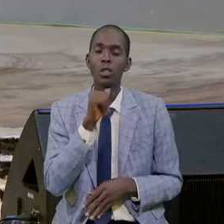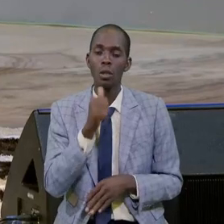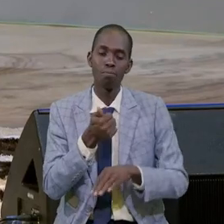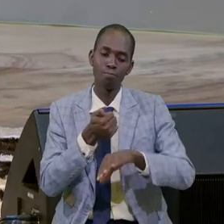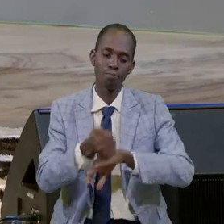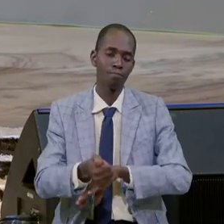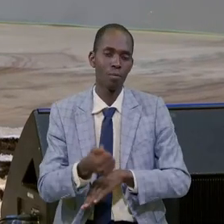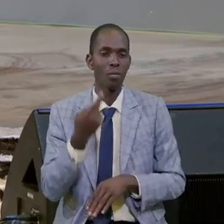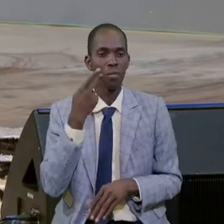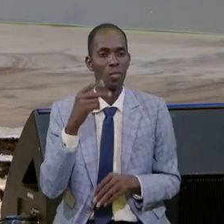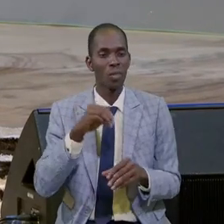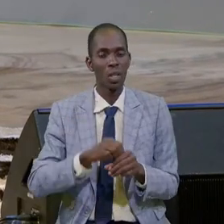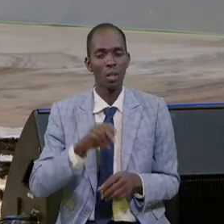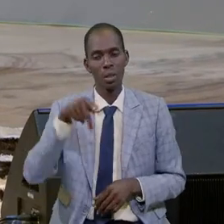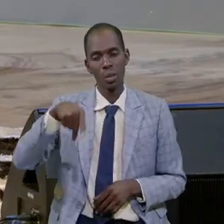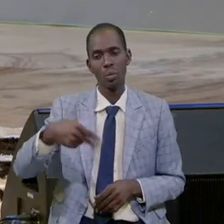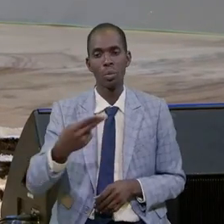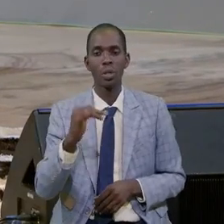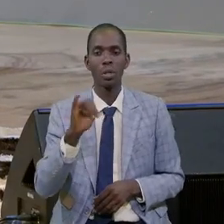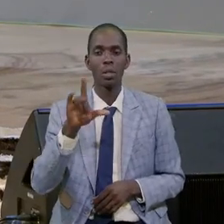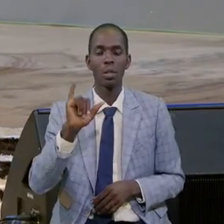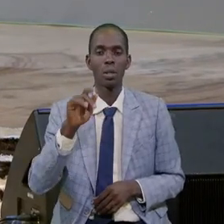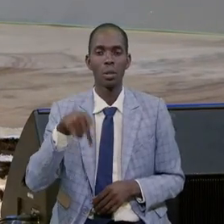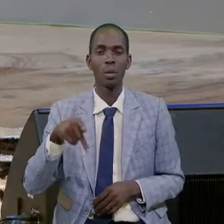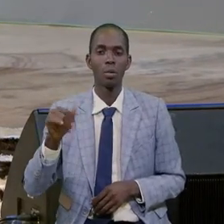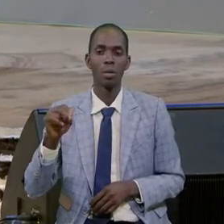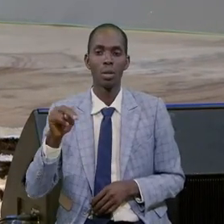ne soit pas un objet de blâme.